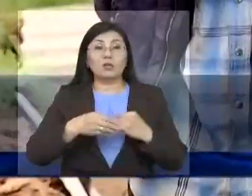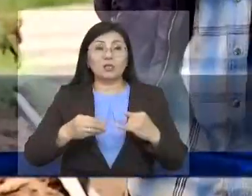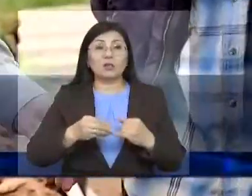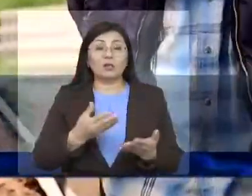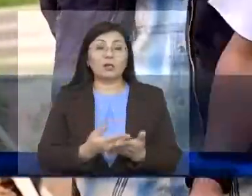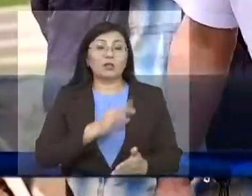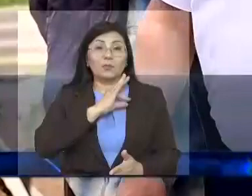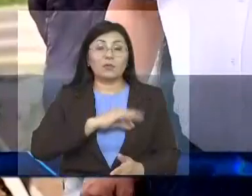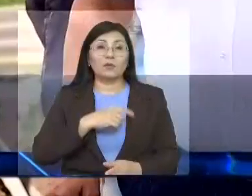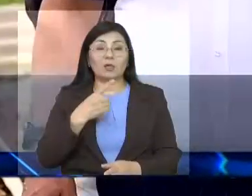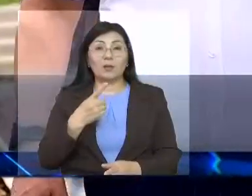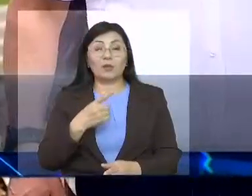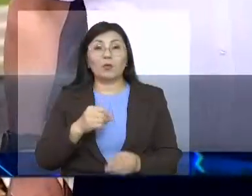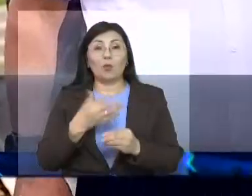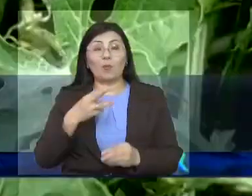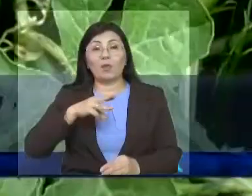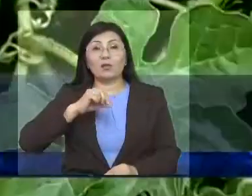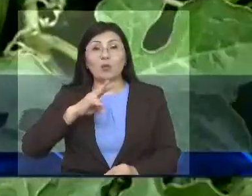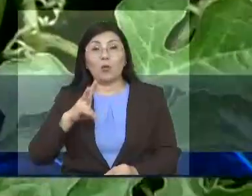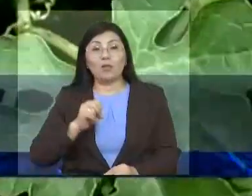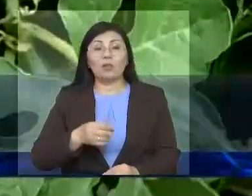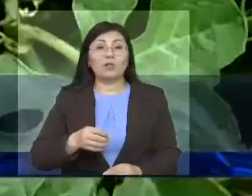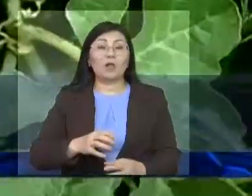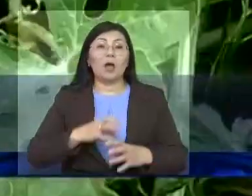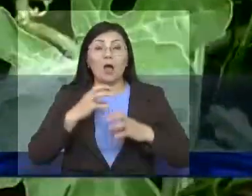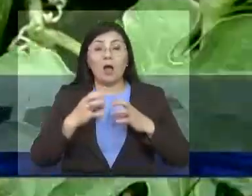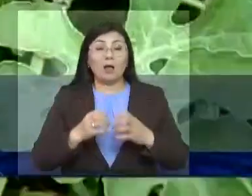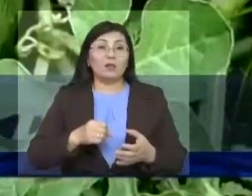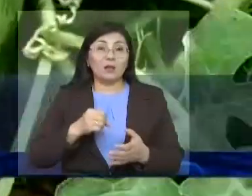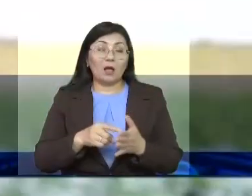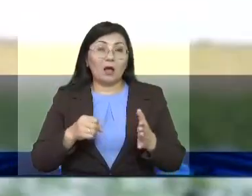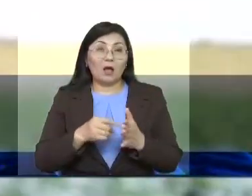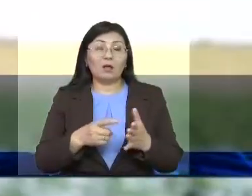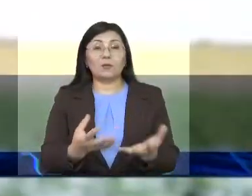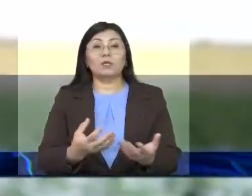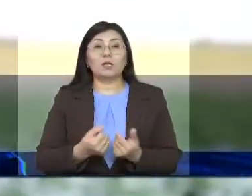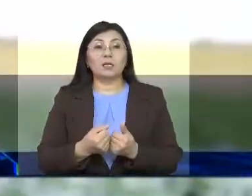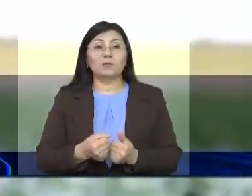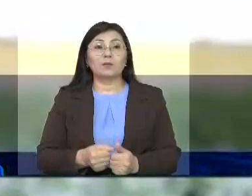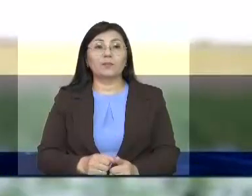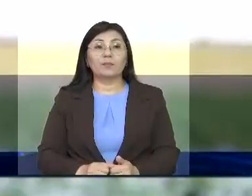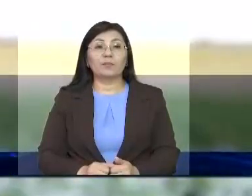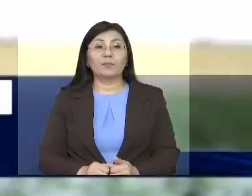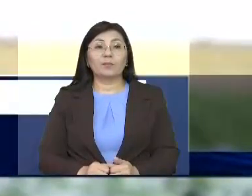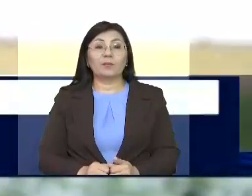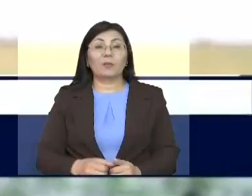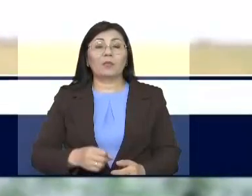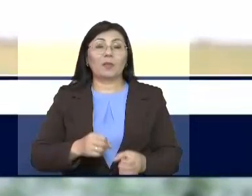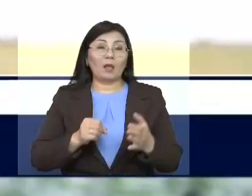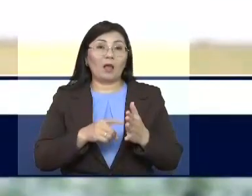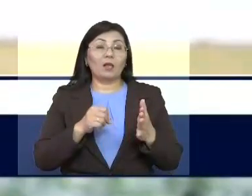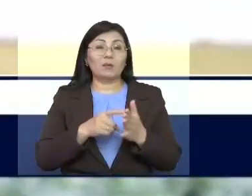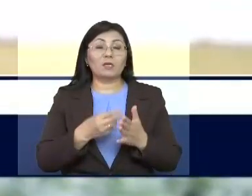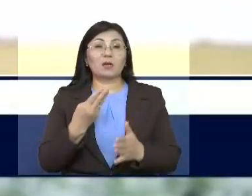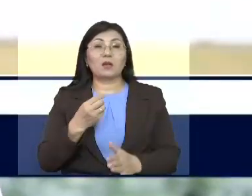азамат бір маусымда 15 тонна қарбыз аламын деп отыр. Тіпті сатылымын да ойластырып қойған. Өнімдерді базарға барамын, Шалқар